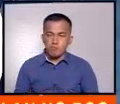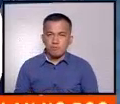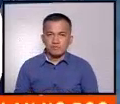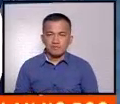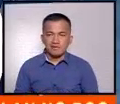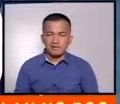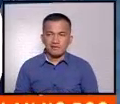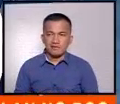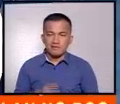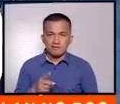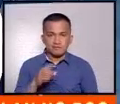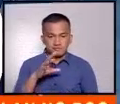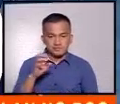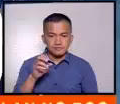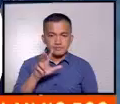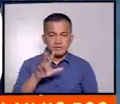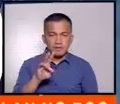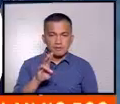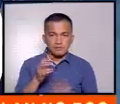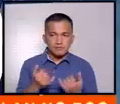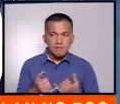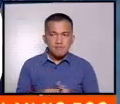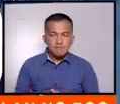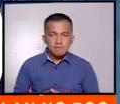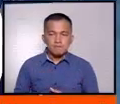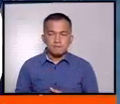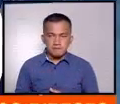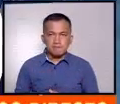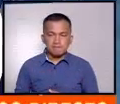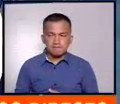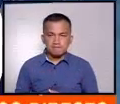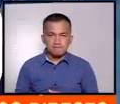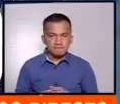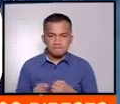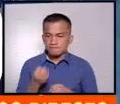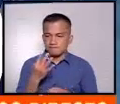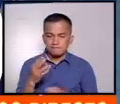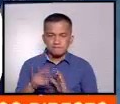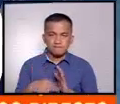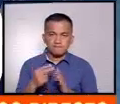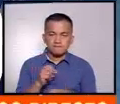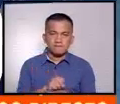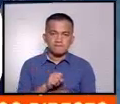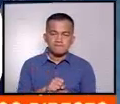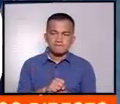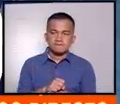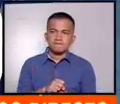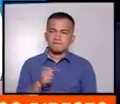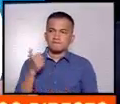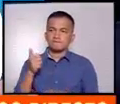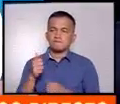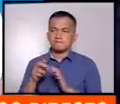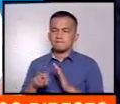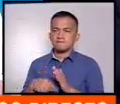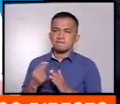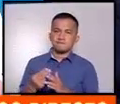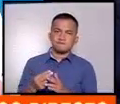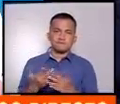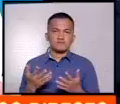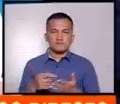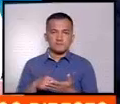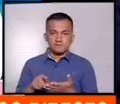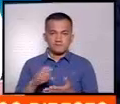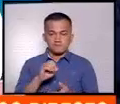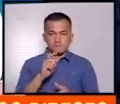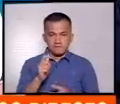Okay. E 537 na po ngayon. Ilang oras po kayo pong trabaho doon? 10 hours po. Walang bayad sa